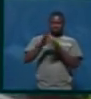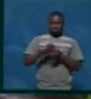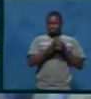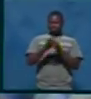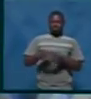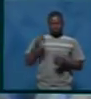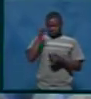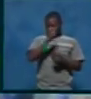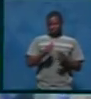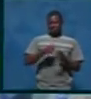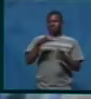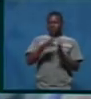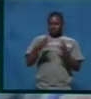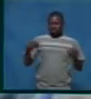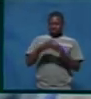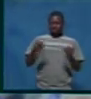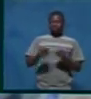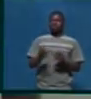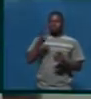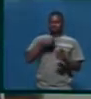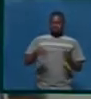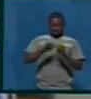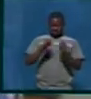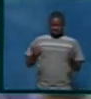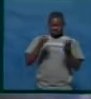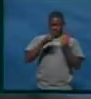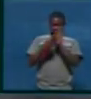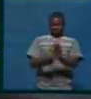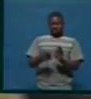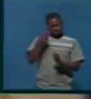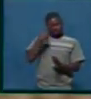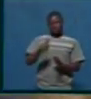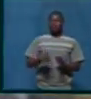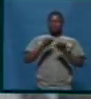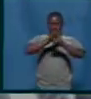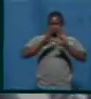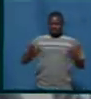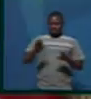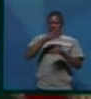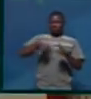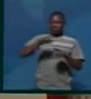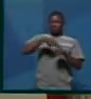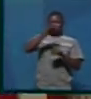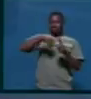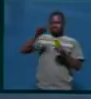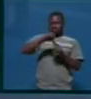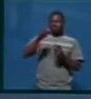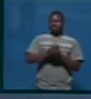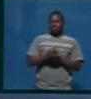explications à la presse pour éclairer l'opinion publique sur la situation. Et puis le discours de